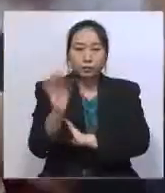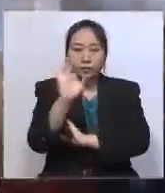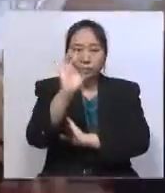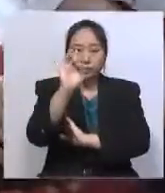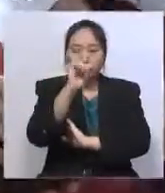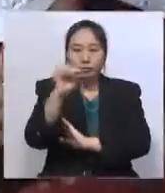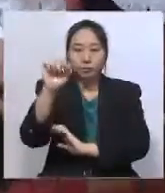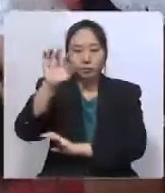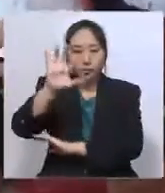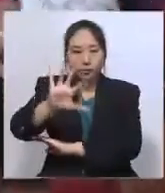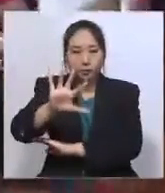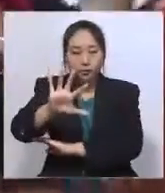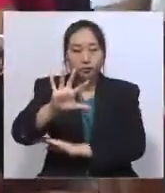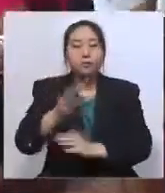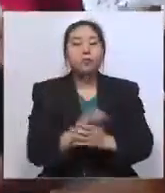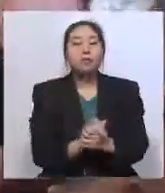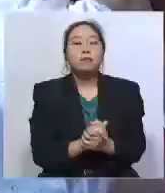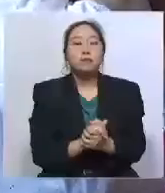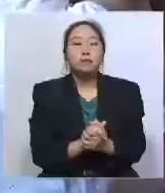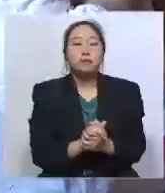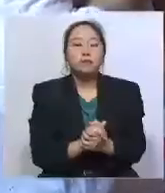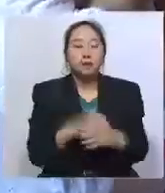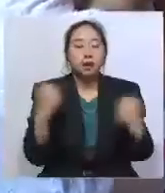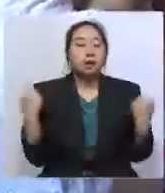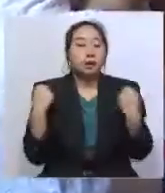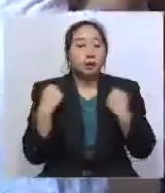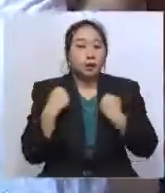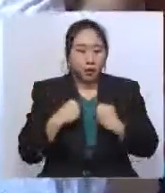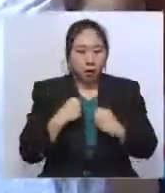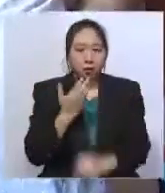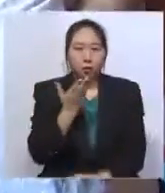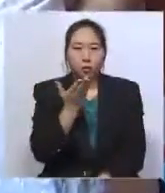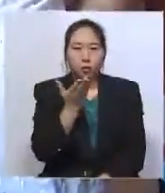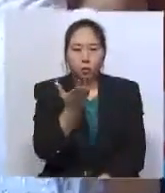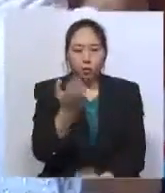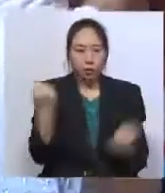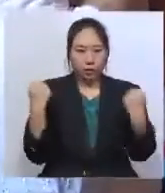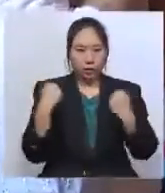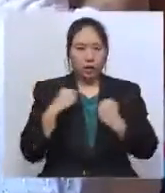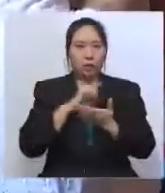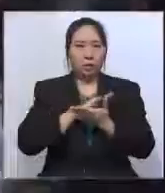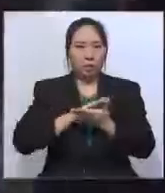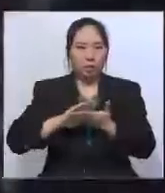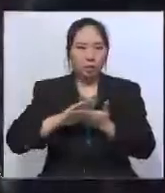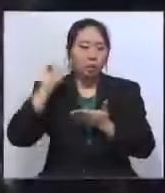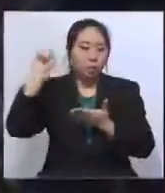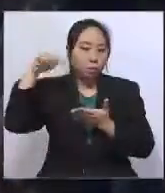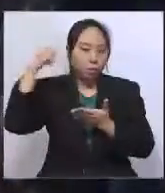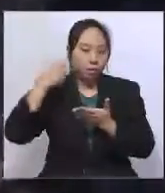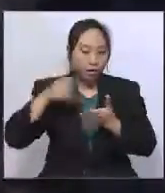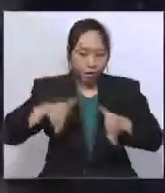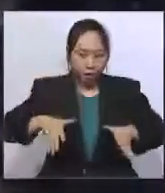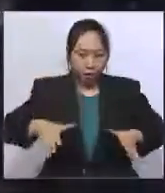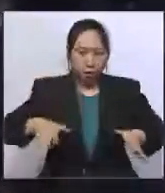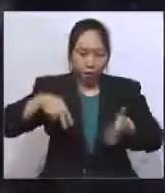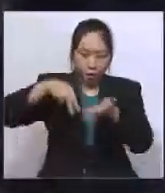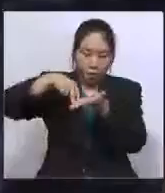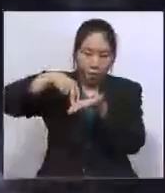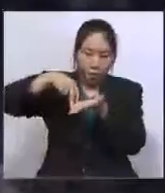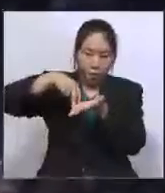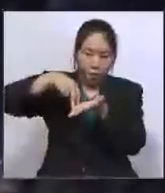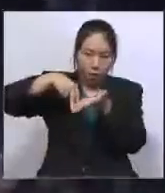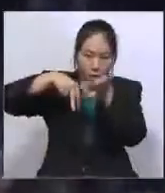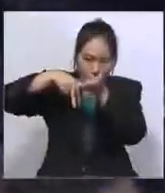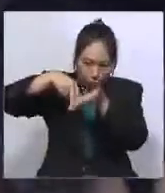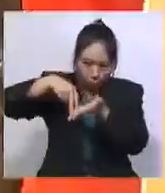ถึง17นาฬิกาสำหรับการแต่งกายนะคะขอให้แต่งกายสุภาพผู้หญิงสวมกระโปรงคลุมเข่าห้